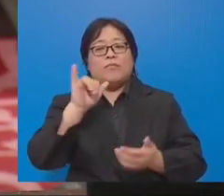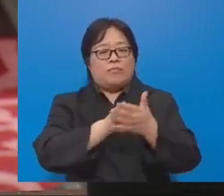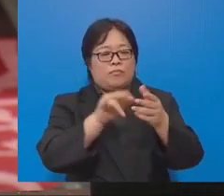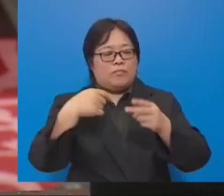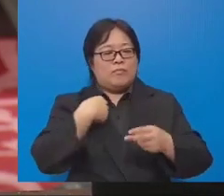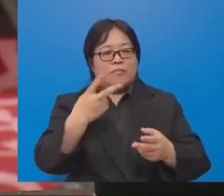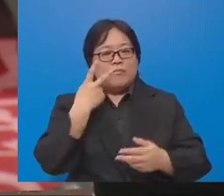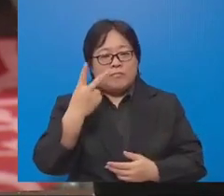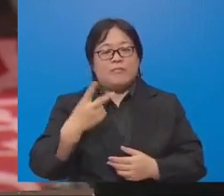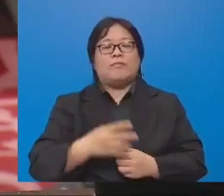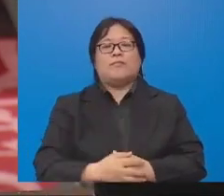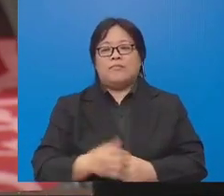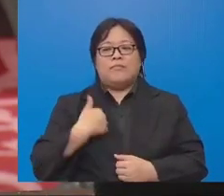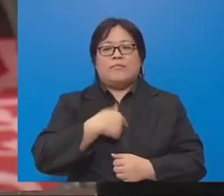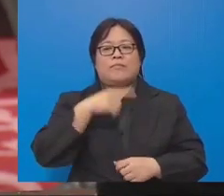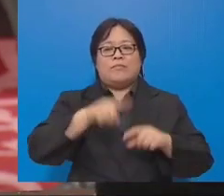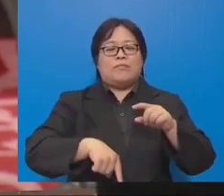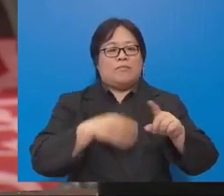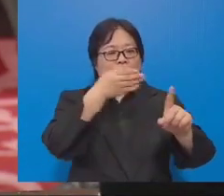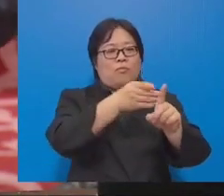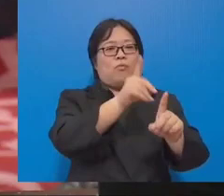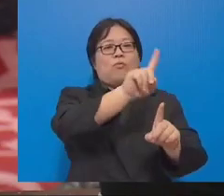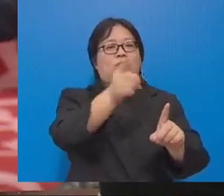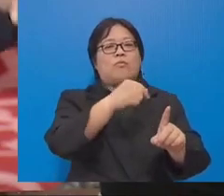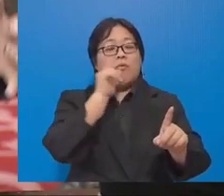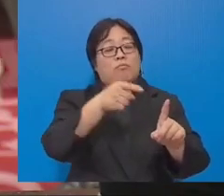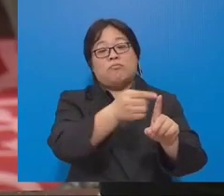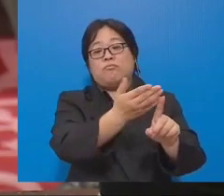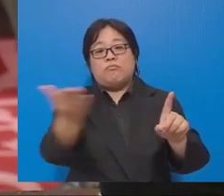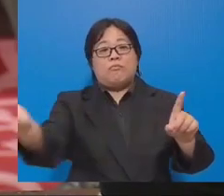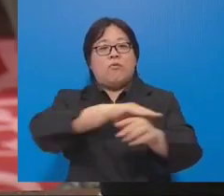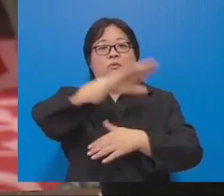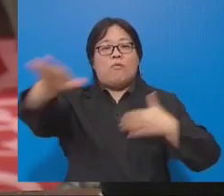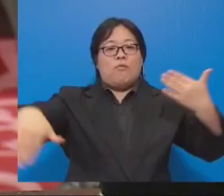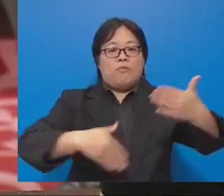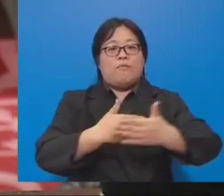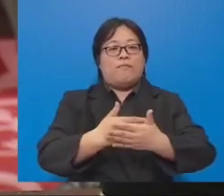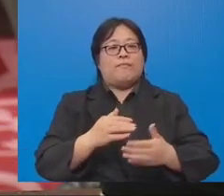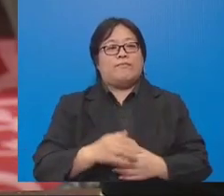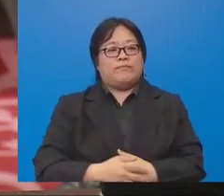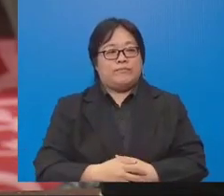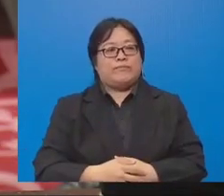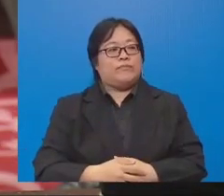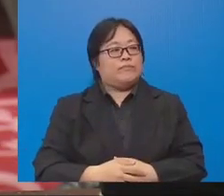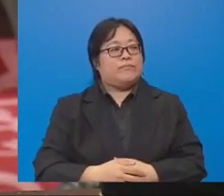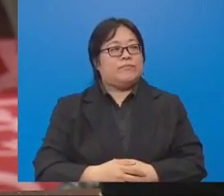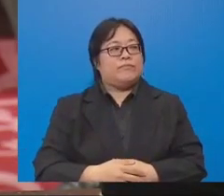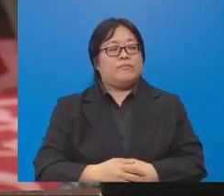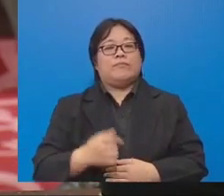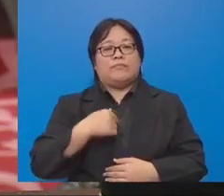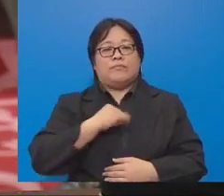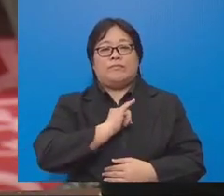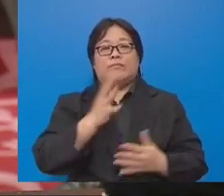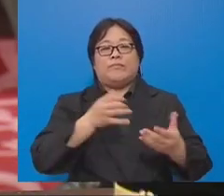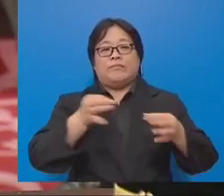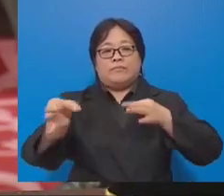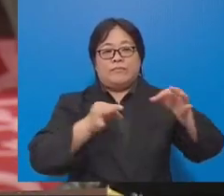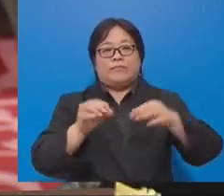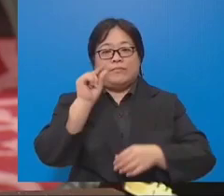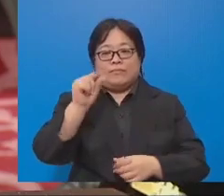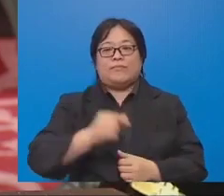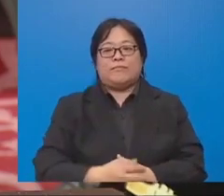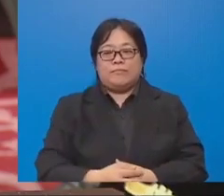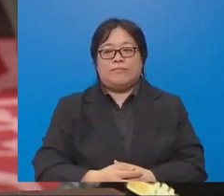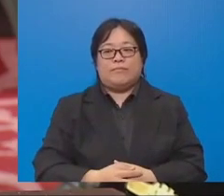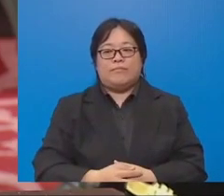tidak lihat dan kita tak boleh lihat hanya satu sektor yang kita baik secara keseluruhannya Apa yang harus kita Bangunkan saya jelaskan scary